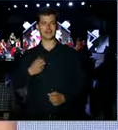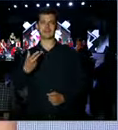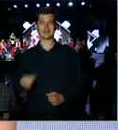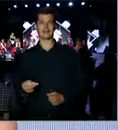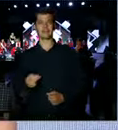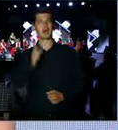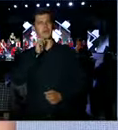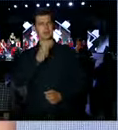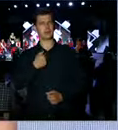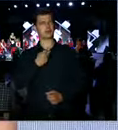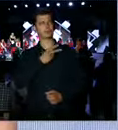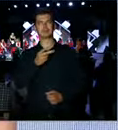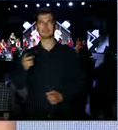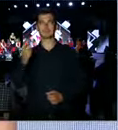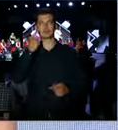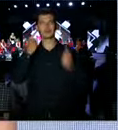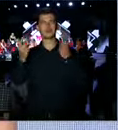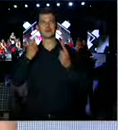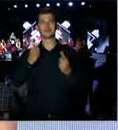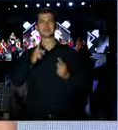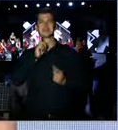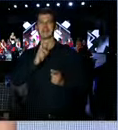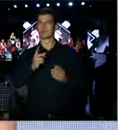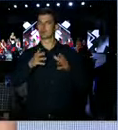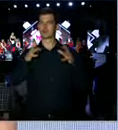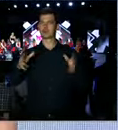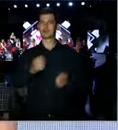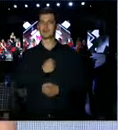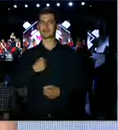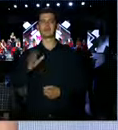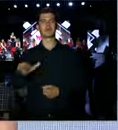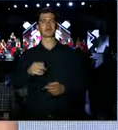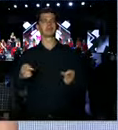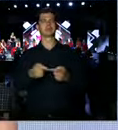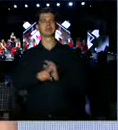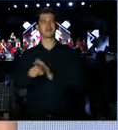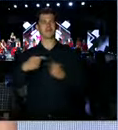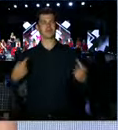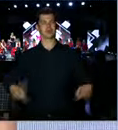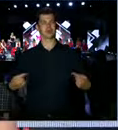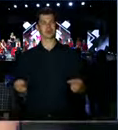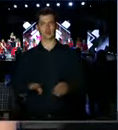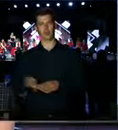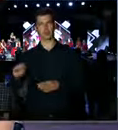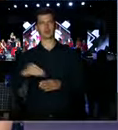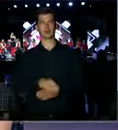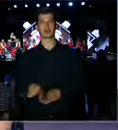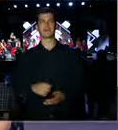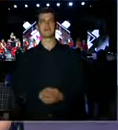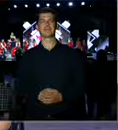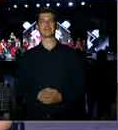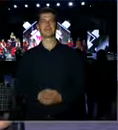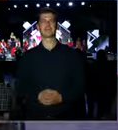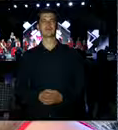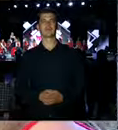z tego, co zdążyłam zauważyć, to większość Warszawy jest dostosowana dla osób na wózku i to się naprawdę